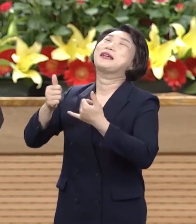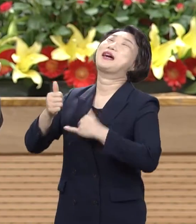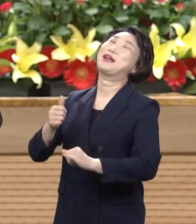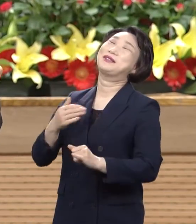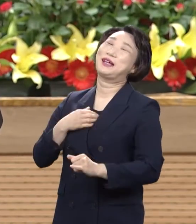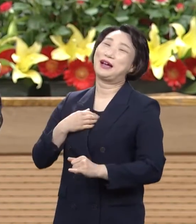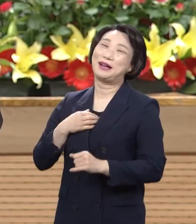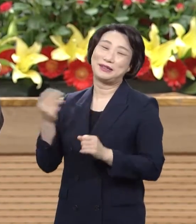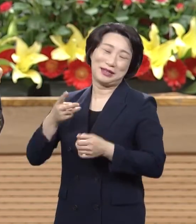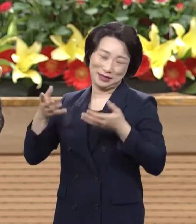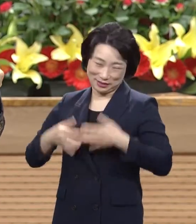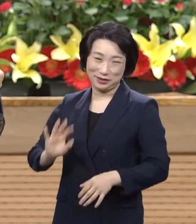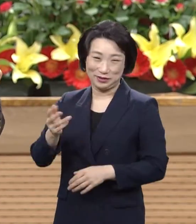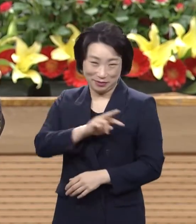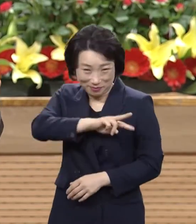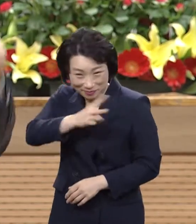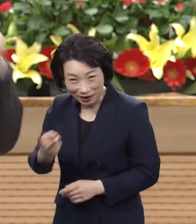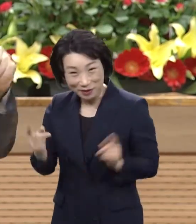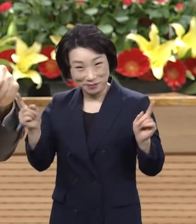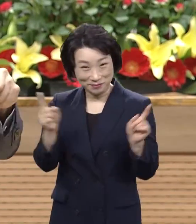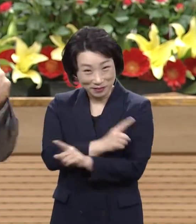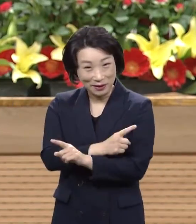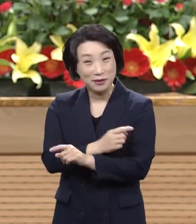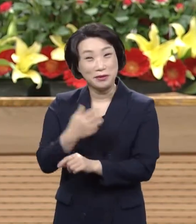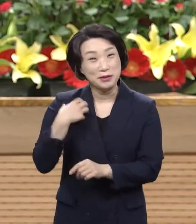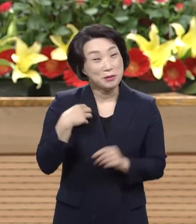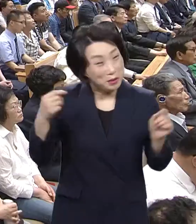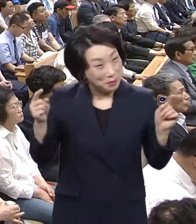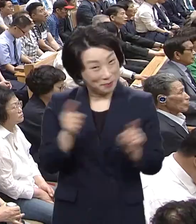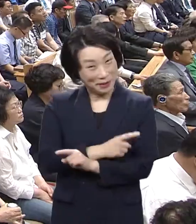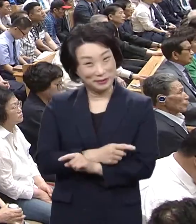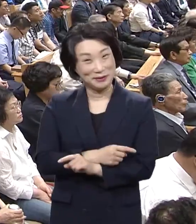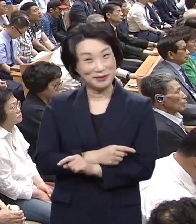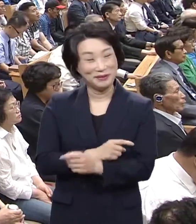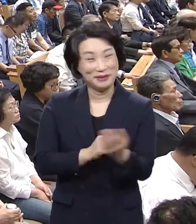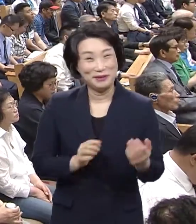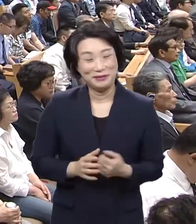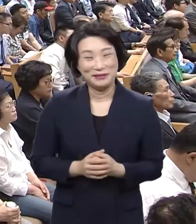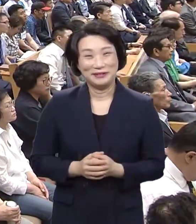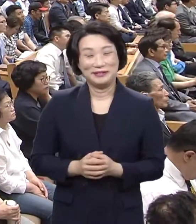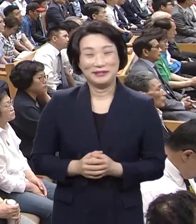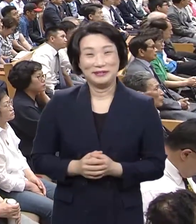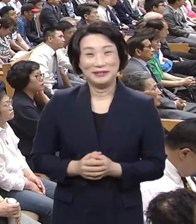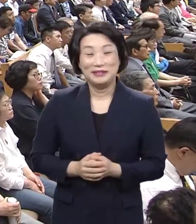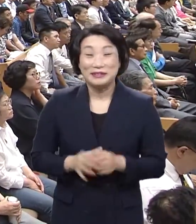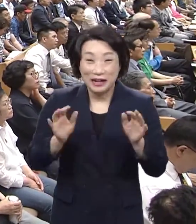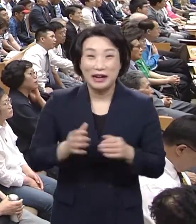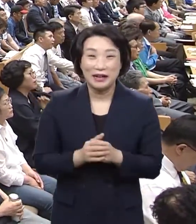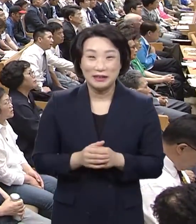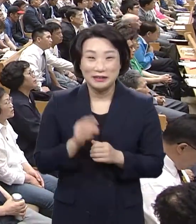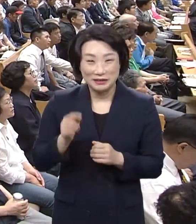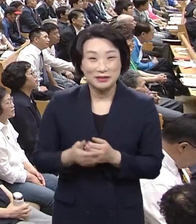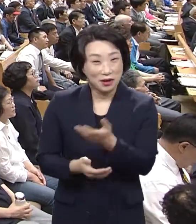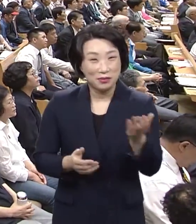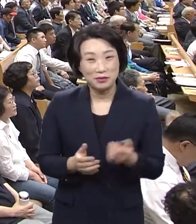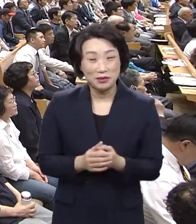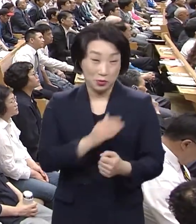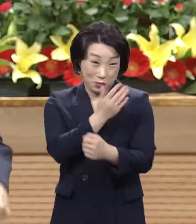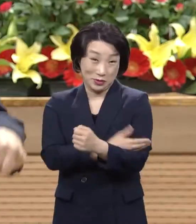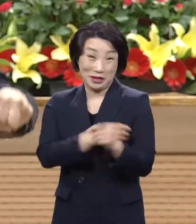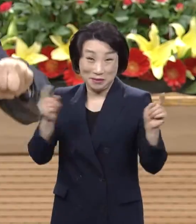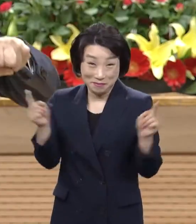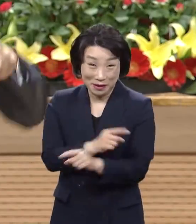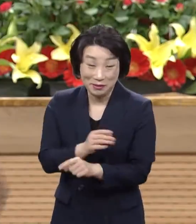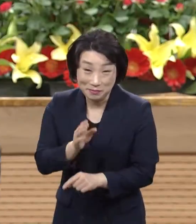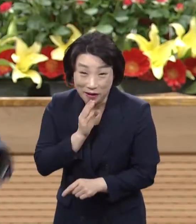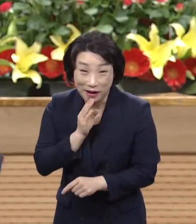자녀로 거듭난다 이 말이에요. 신분이 달라진다 이 말입니다. 고난이 달라진다 이 말입니다.